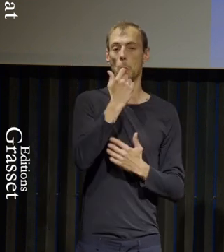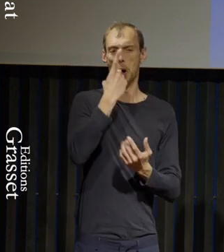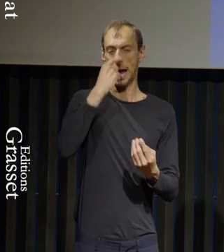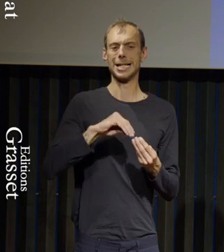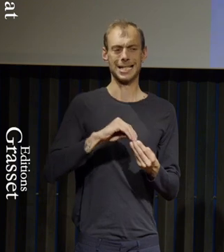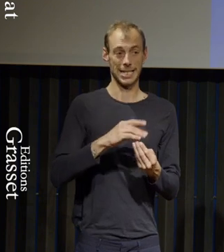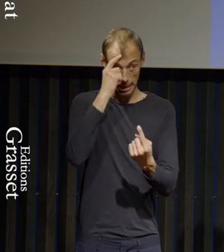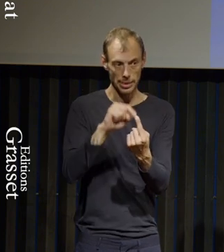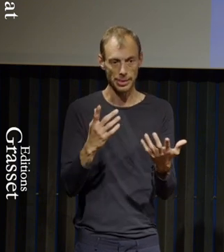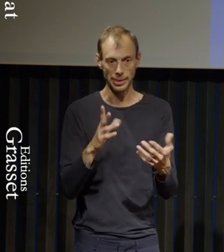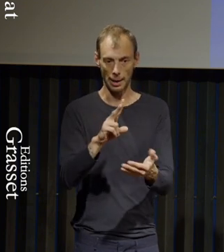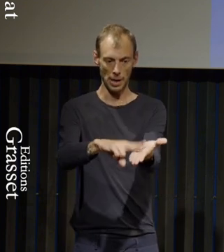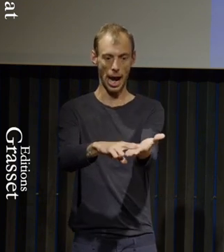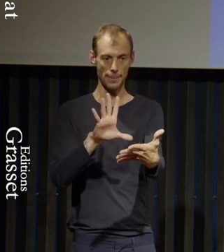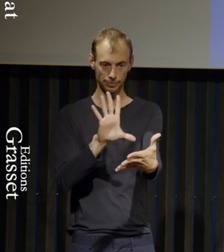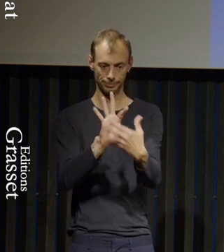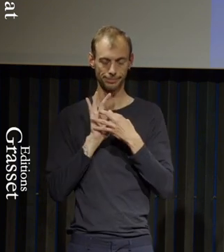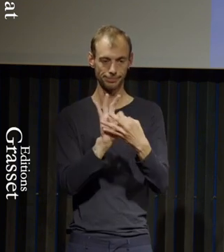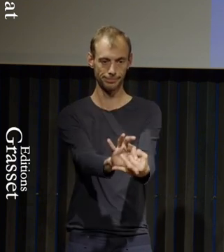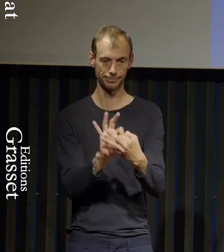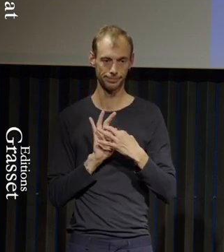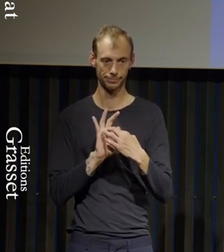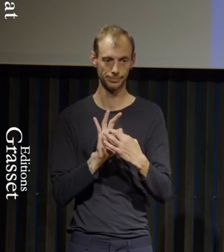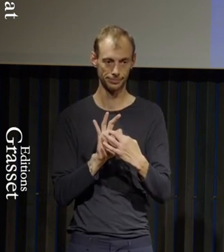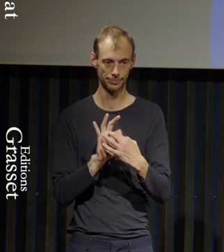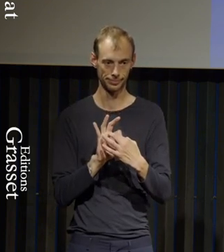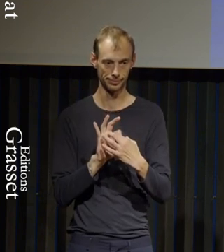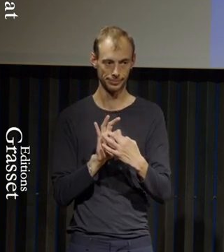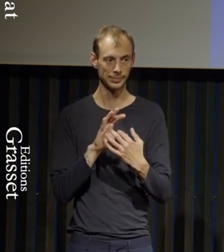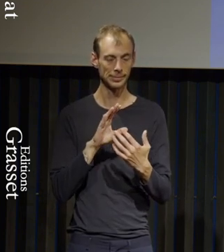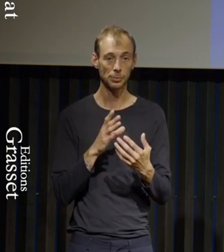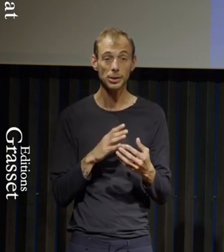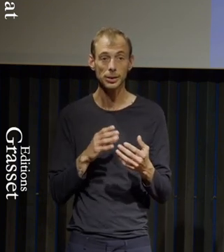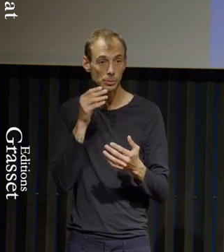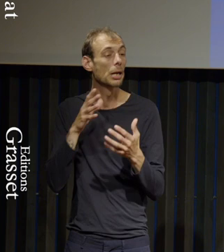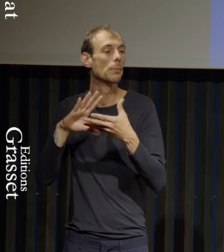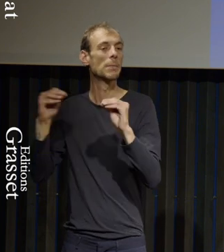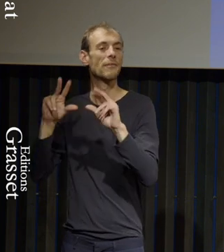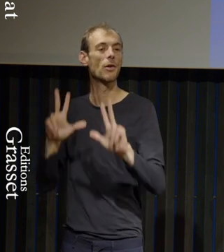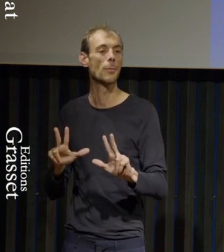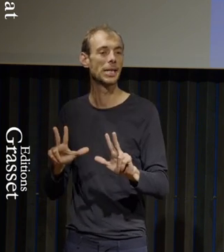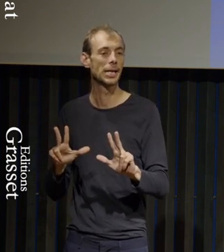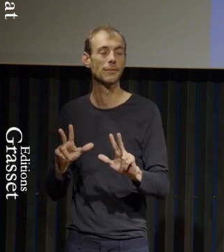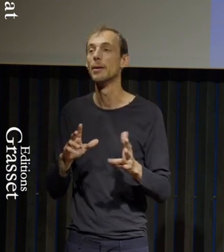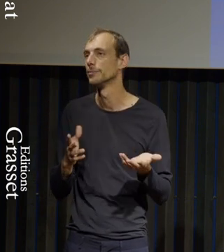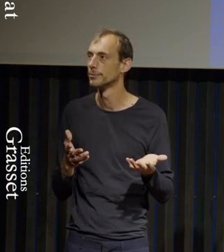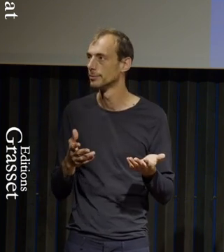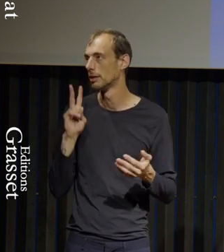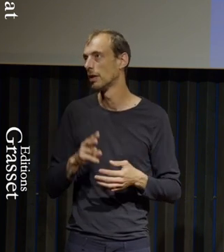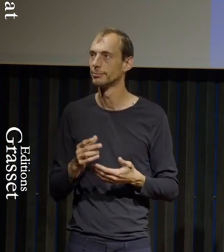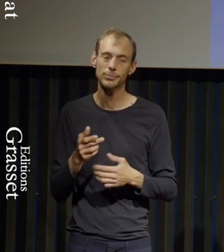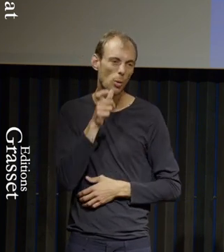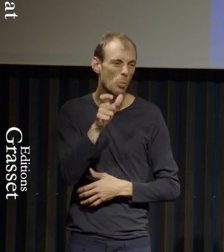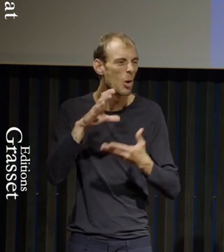a utilisé cette métaphore informatique, alors c'est pas qu'une métaphore d'ailleurs, hein. Une métaphore, le terme